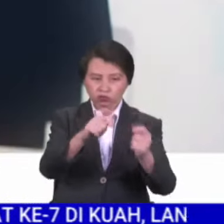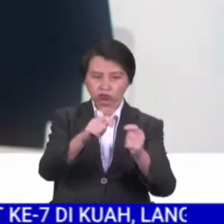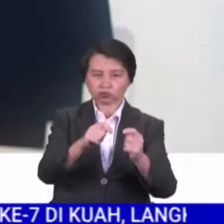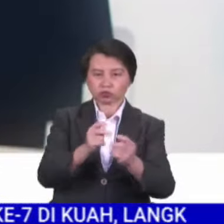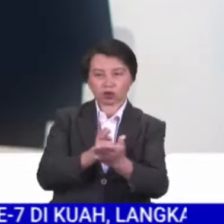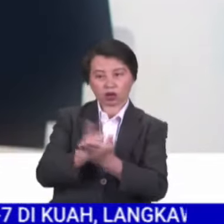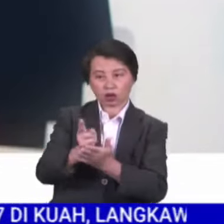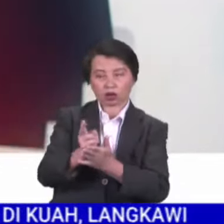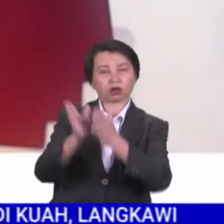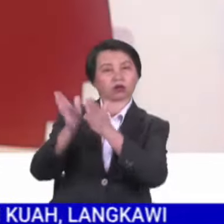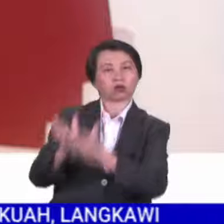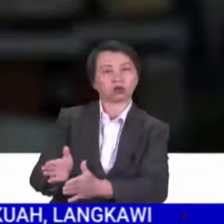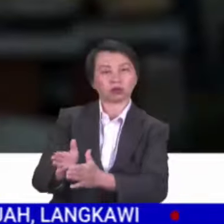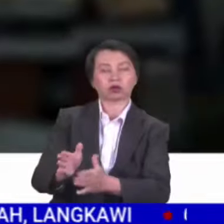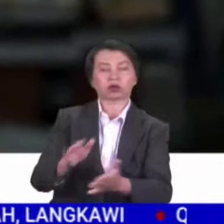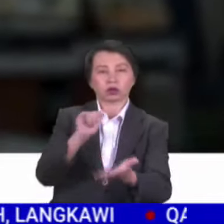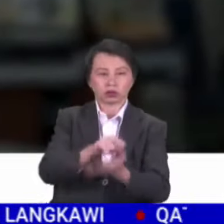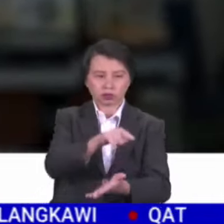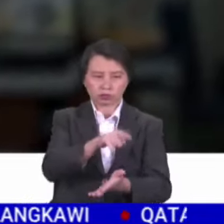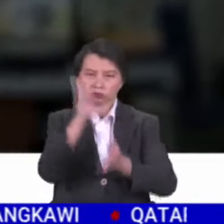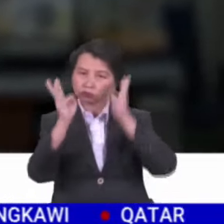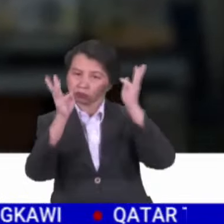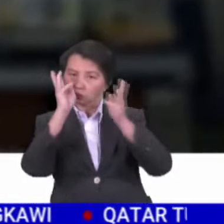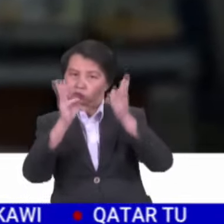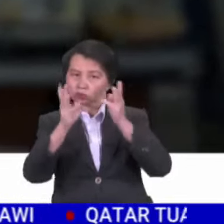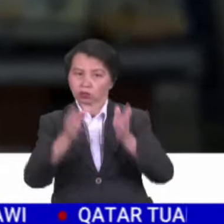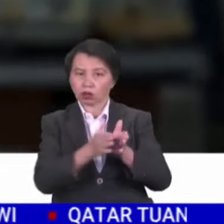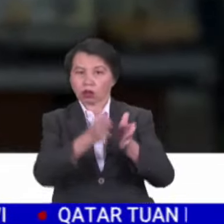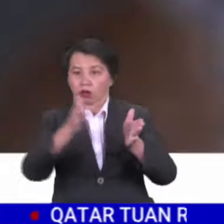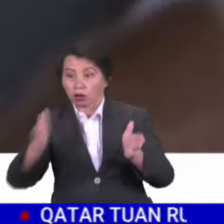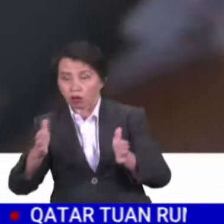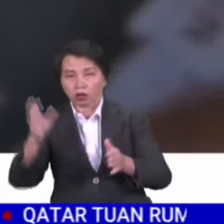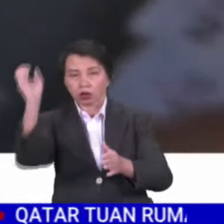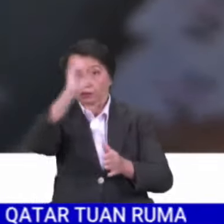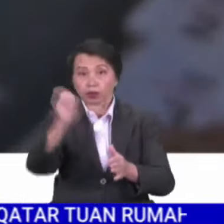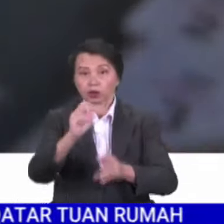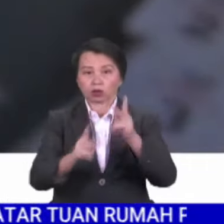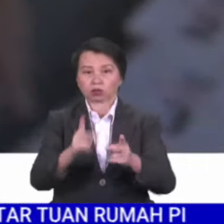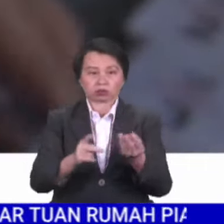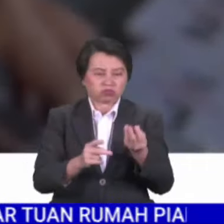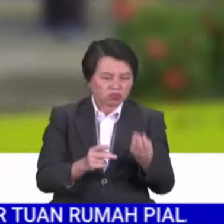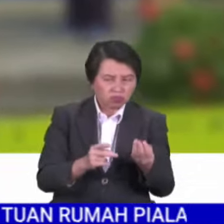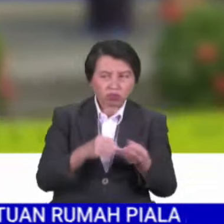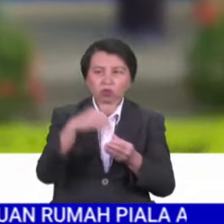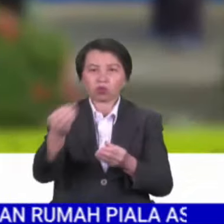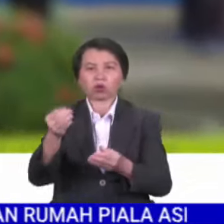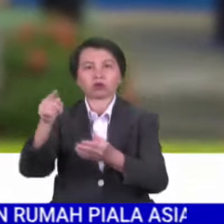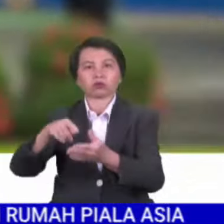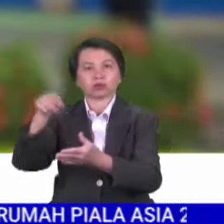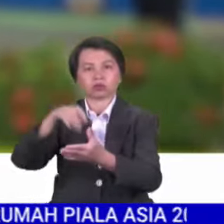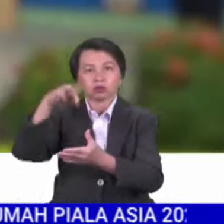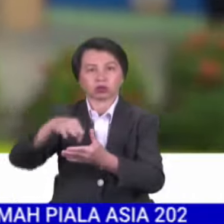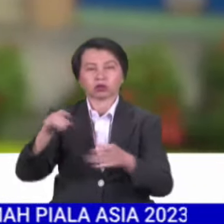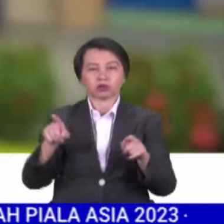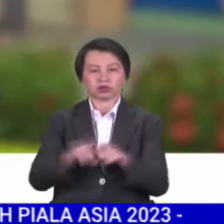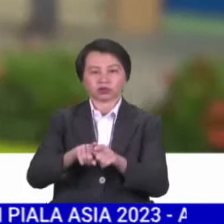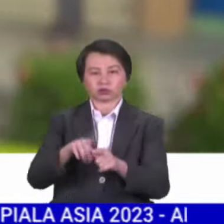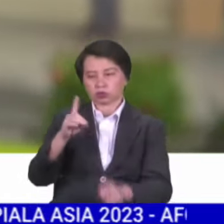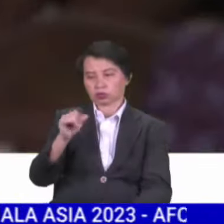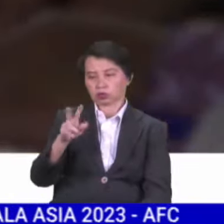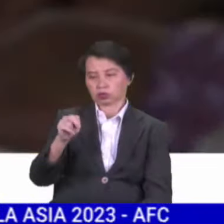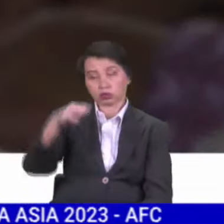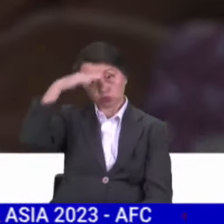menidakkan hak pengundi. Situasi itu dibimbangi memanjangkan tren peratusan pengundi yang rendah seperti dilihat pada PRU Dewan Negeri